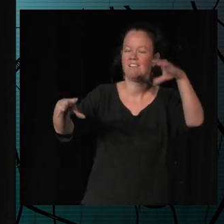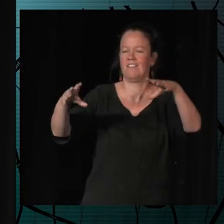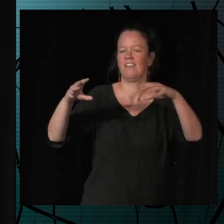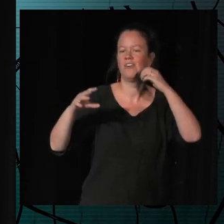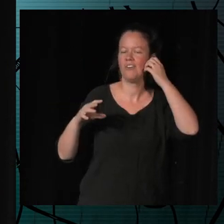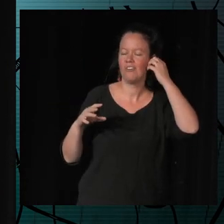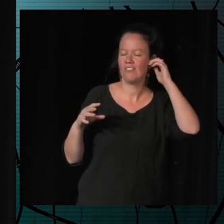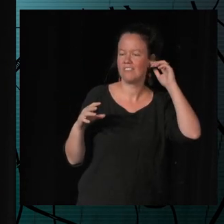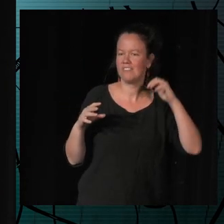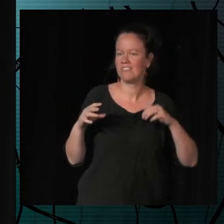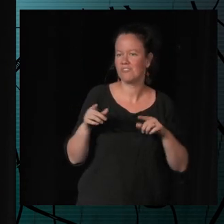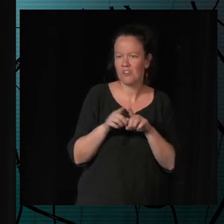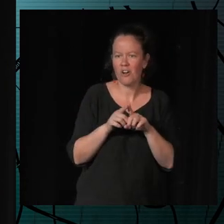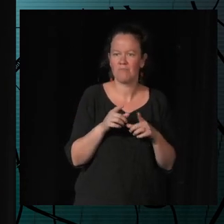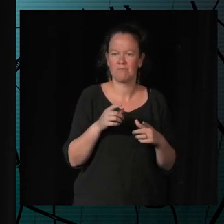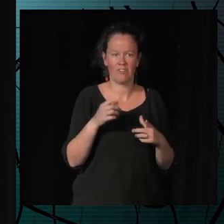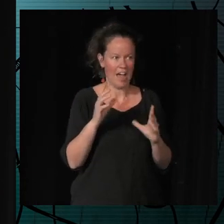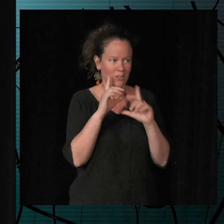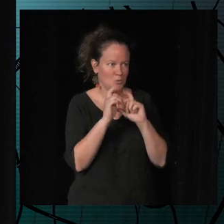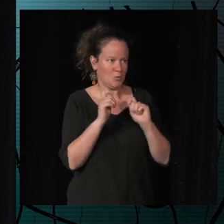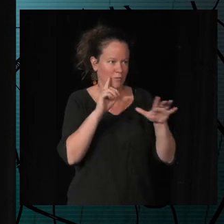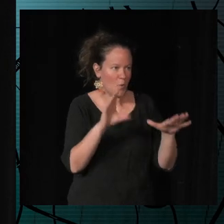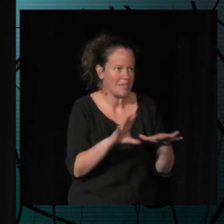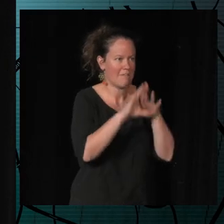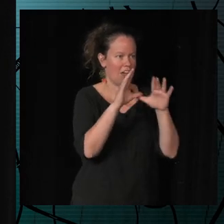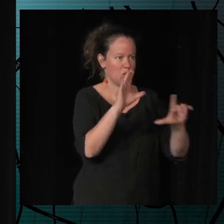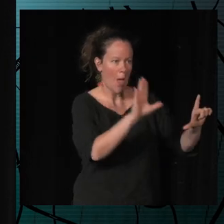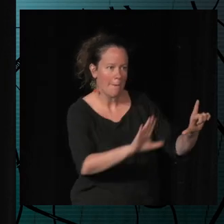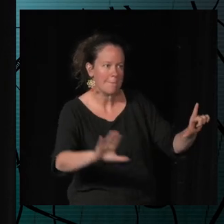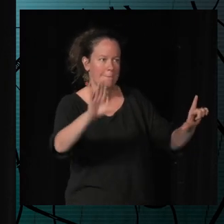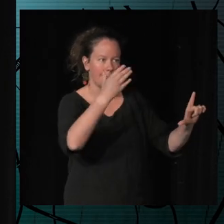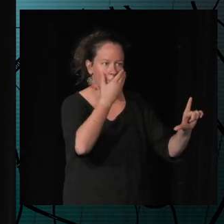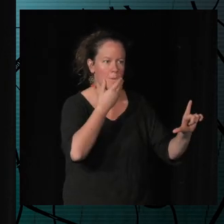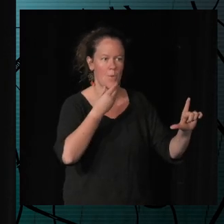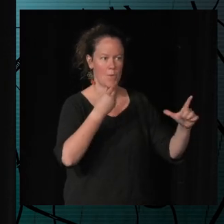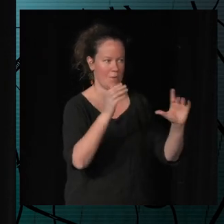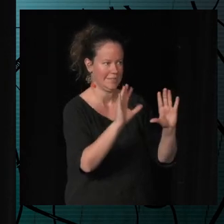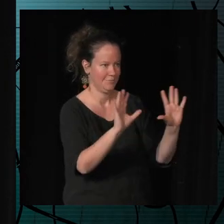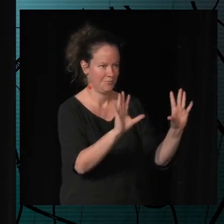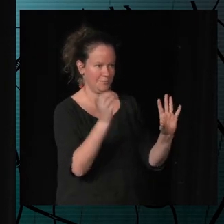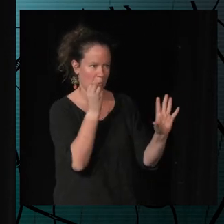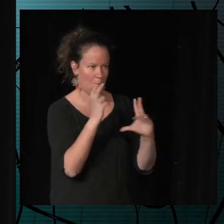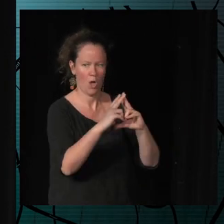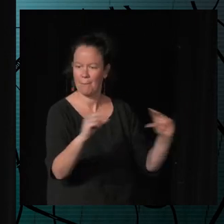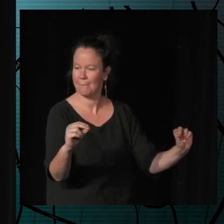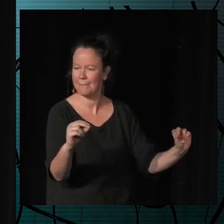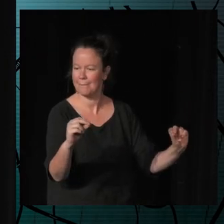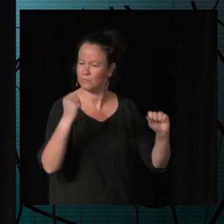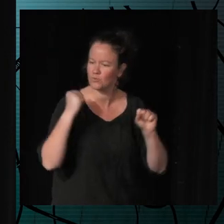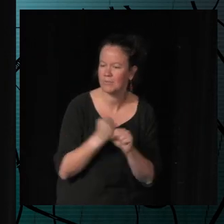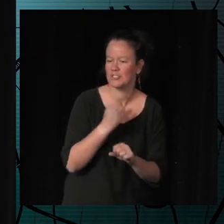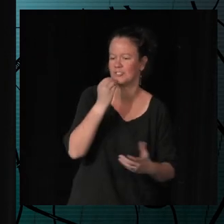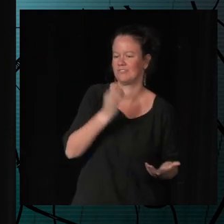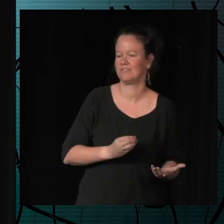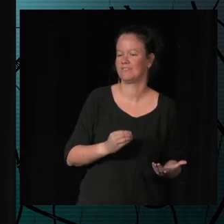tendance à à se soucier de faire de justement de belles images très lisses très numériques et que pour lui ça manquait de vision et qu'en gros de belles images pour